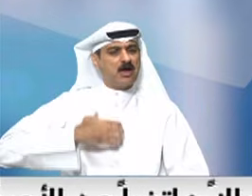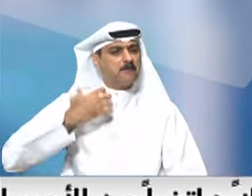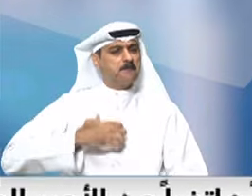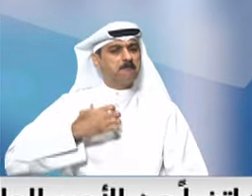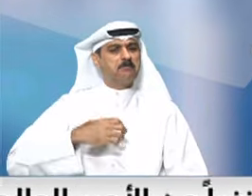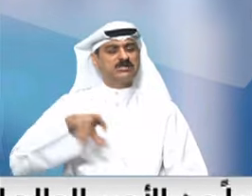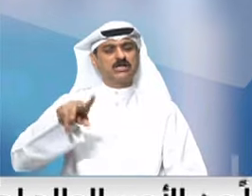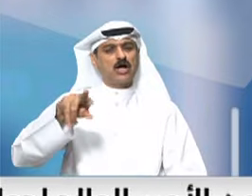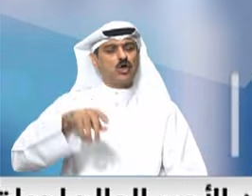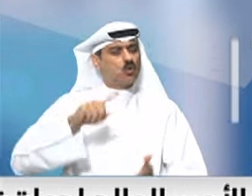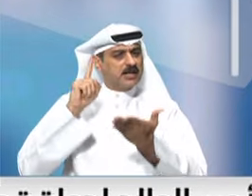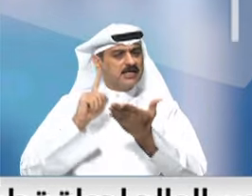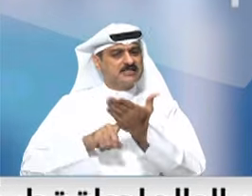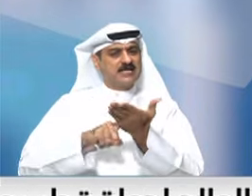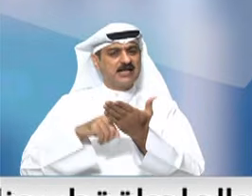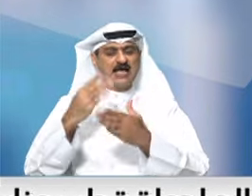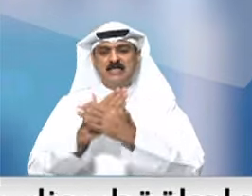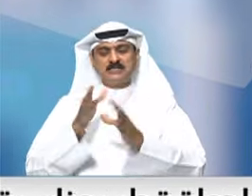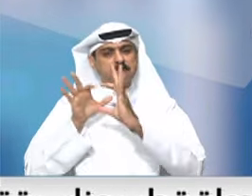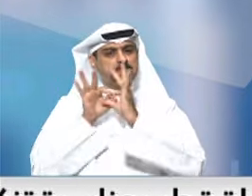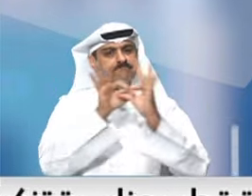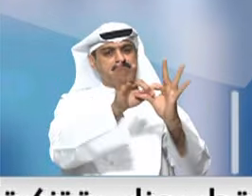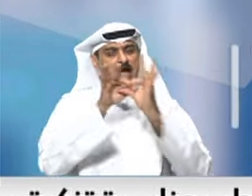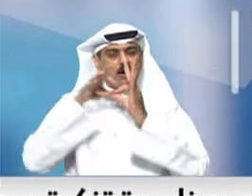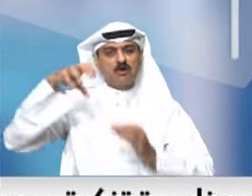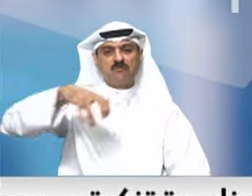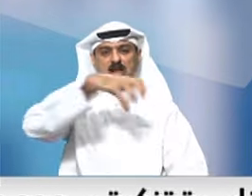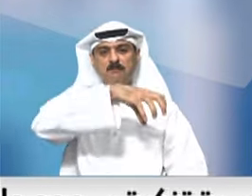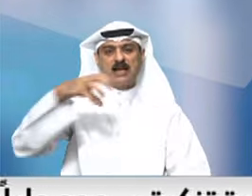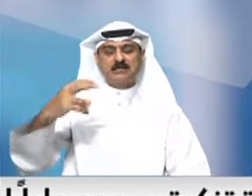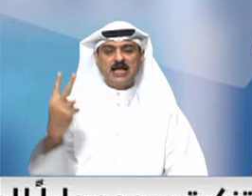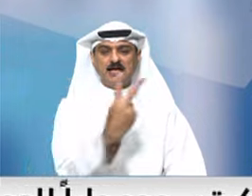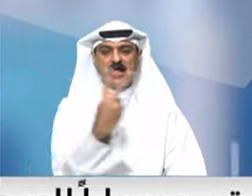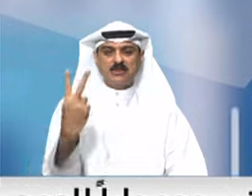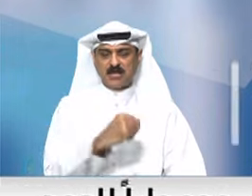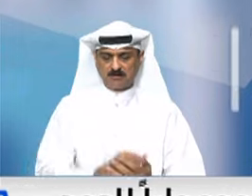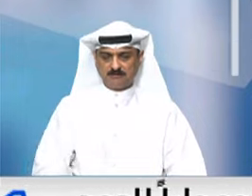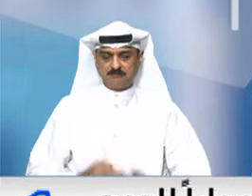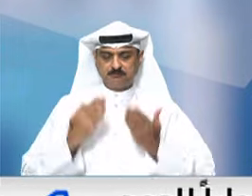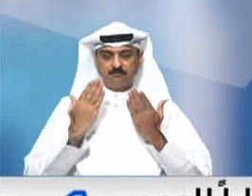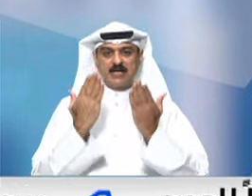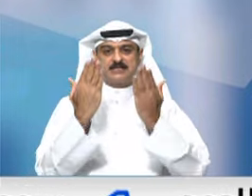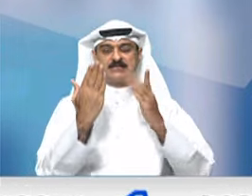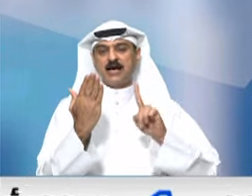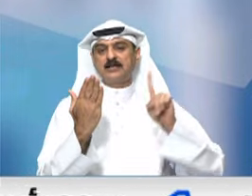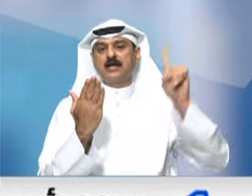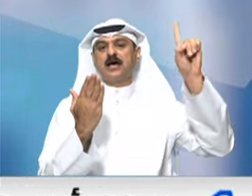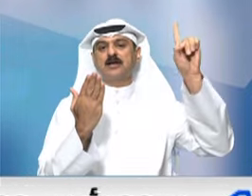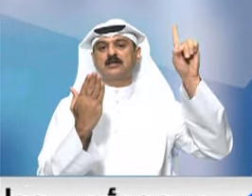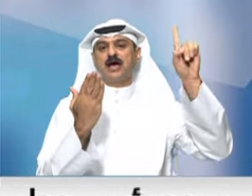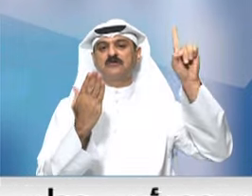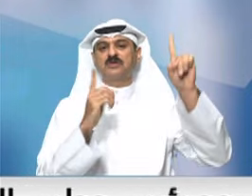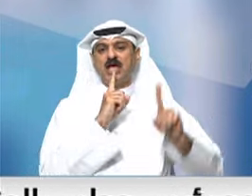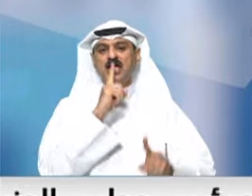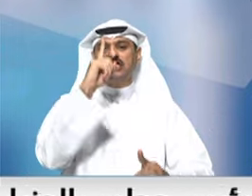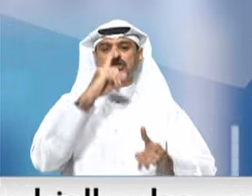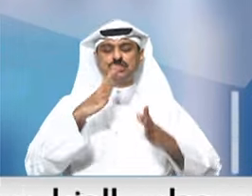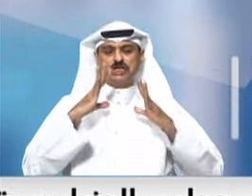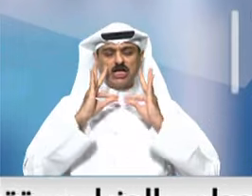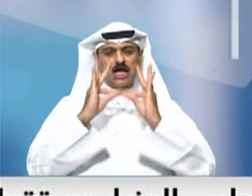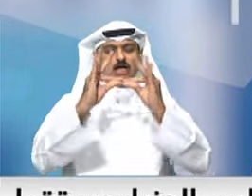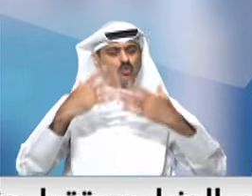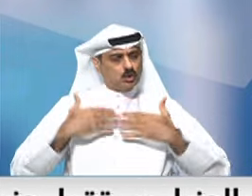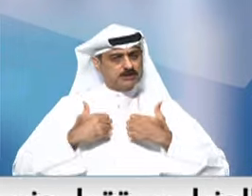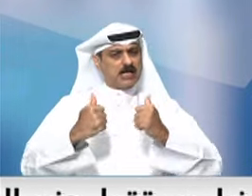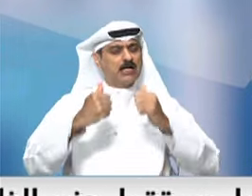الصادقه التي تجسد عمق العلاقات بين البلدين الشقيقين سائلا المولى العلي القدير ان ينعم عليه بدوام الصحه